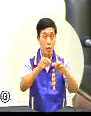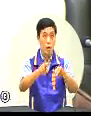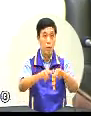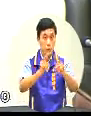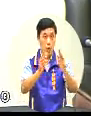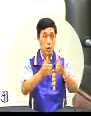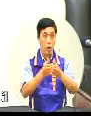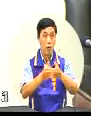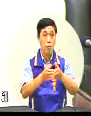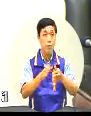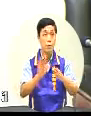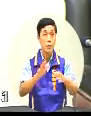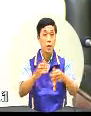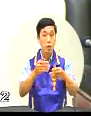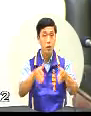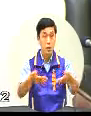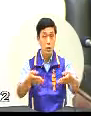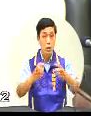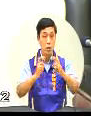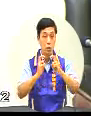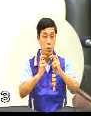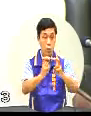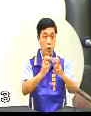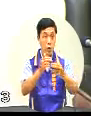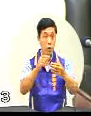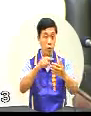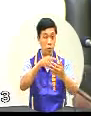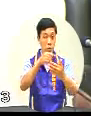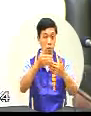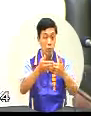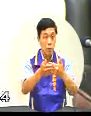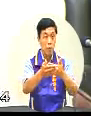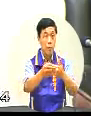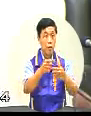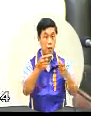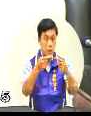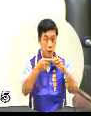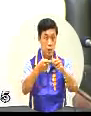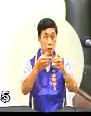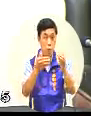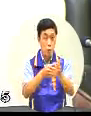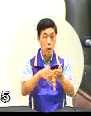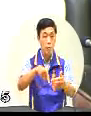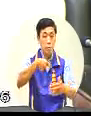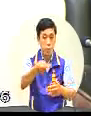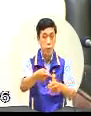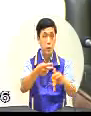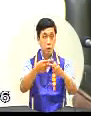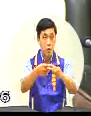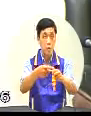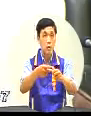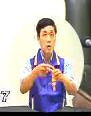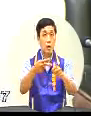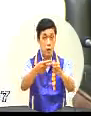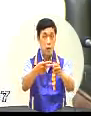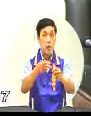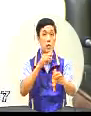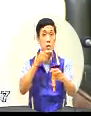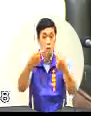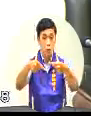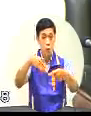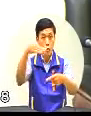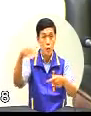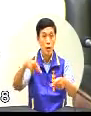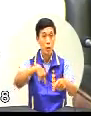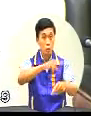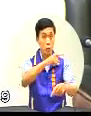轨的第一个阶段完之后，我们要面临的就是第二个阶段。第二阶段刚好从鼓山跨越到我们左营，